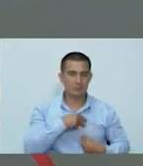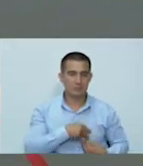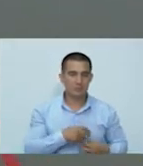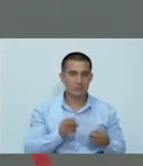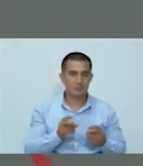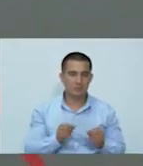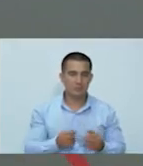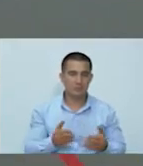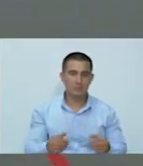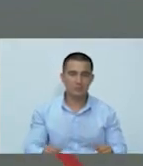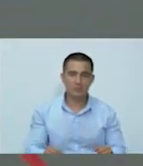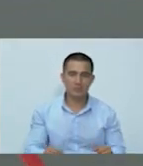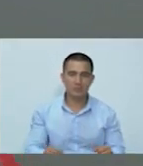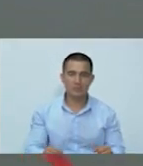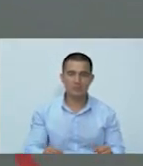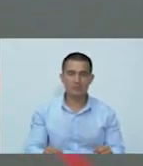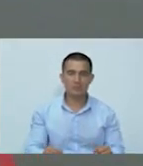burab chiqamiz.